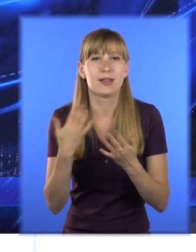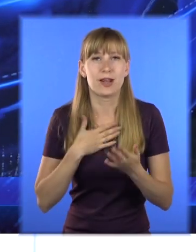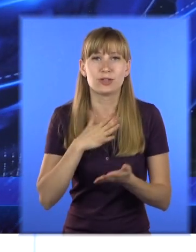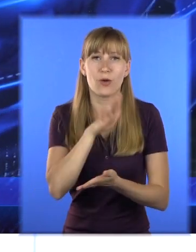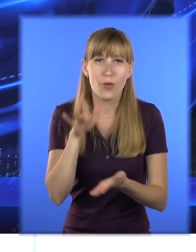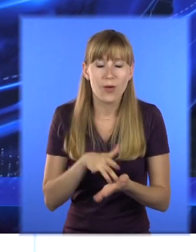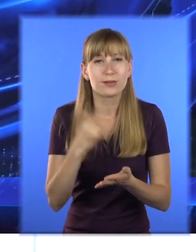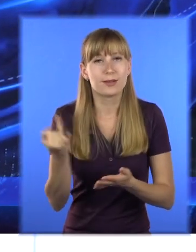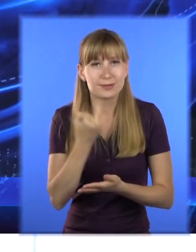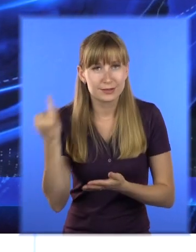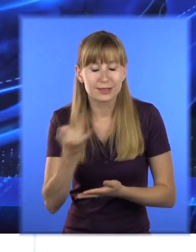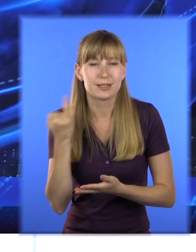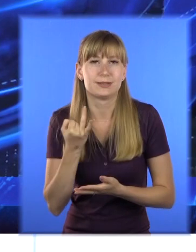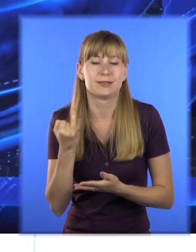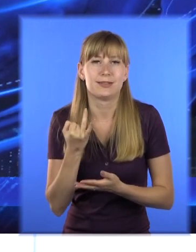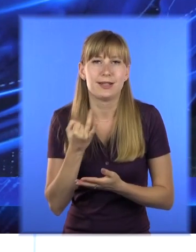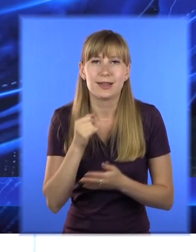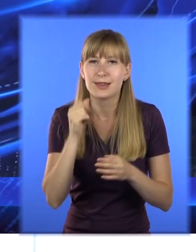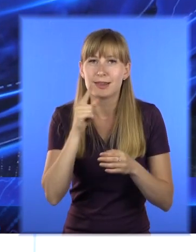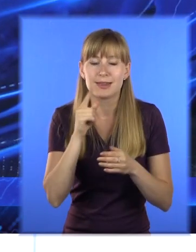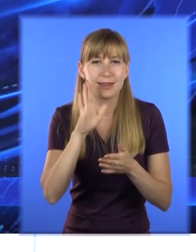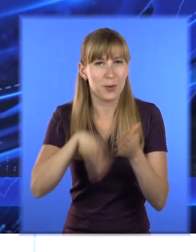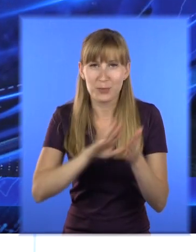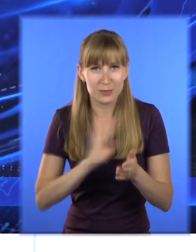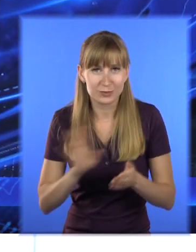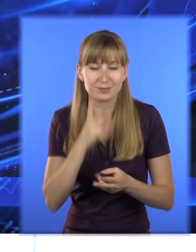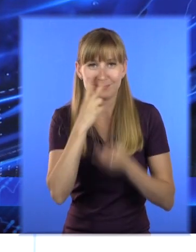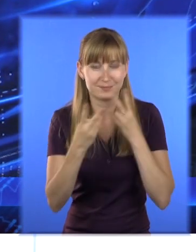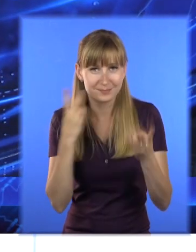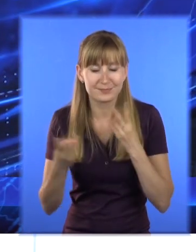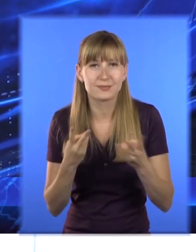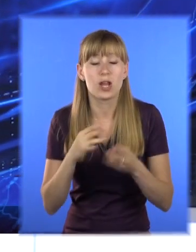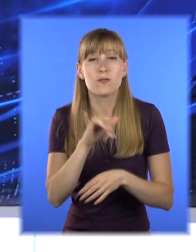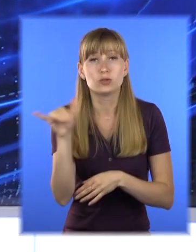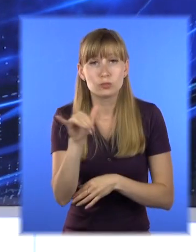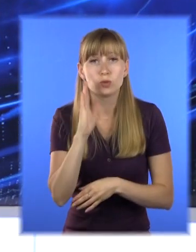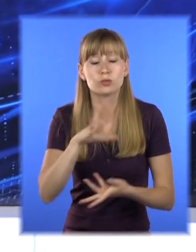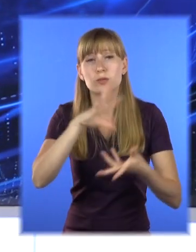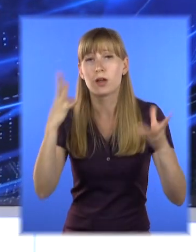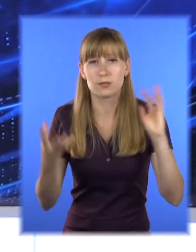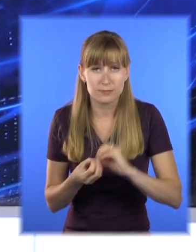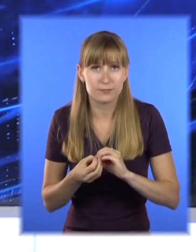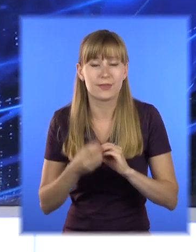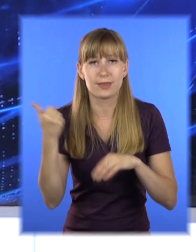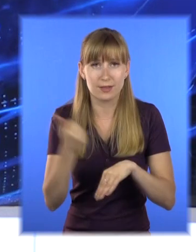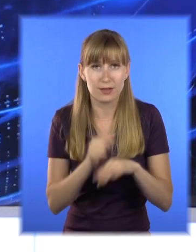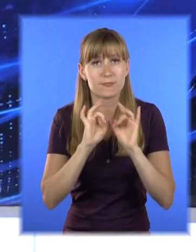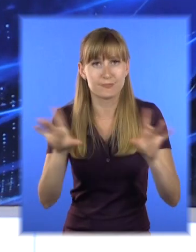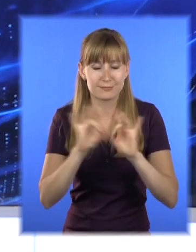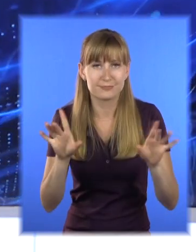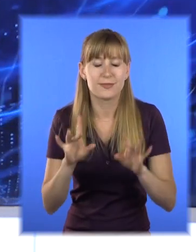Тож не прогавте цікаву культурну подію з життя міста. Про інформаційні підсумки тижня у суботу розкаже Юлія